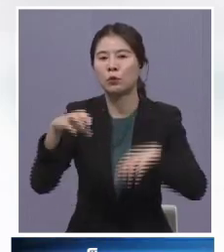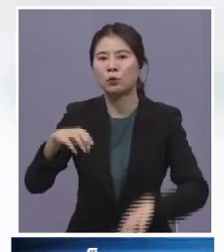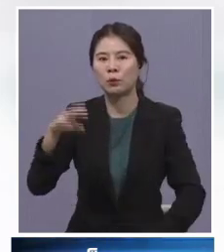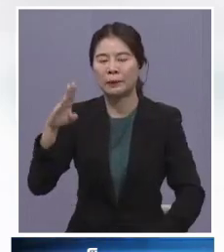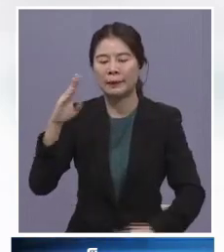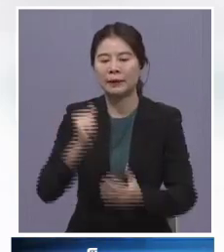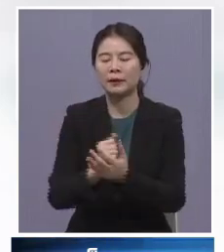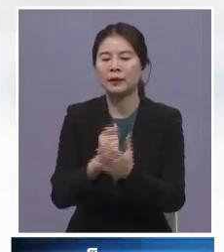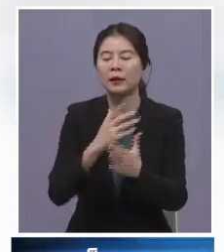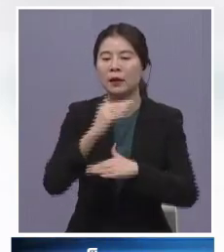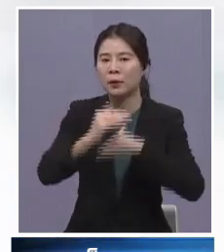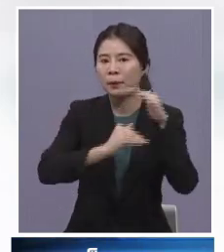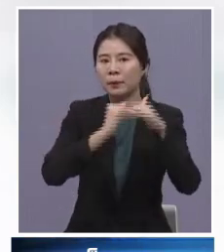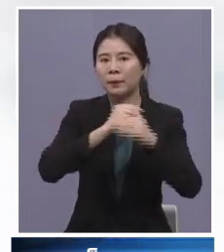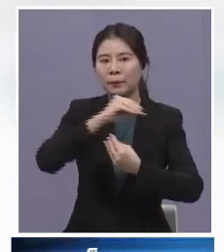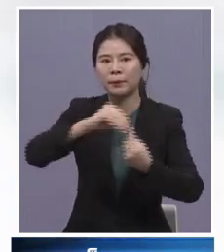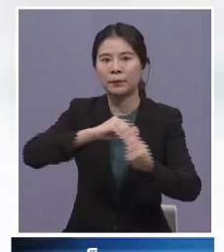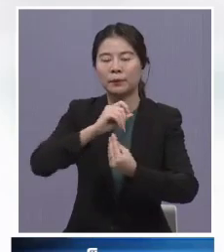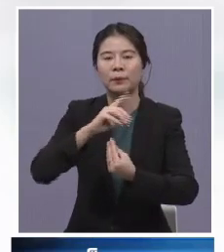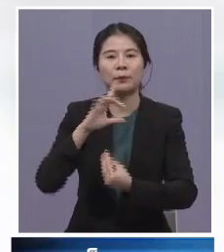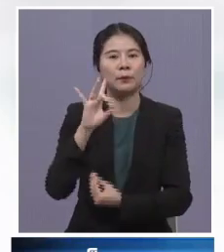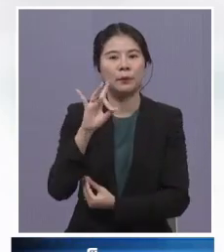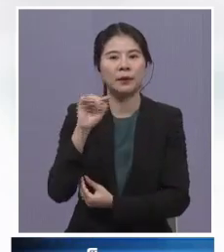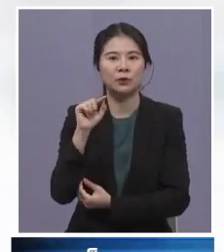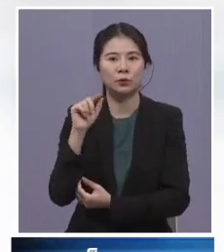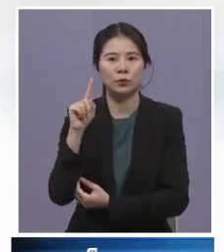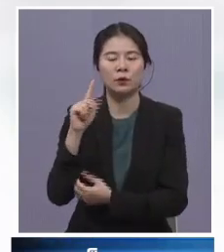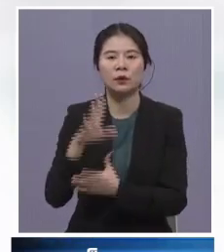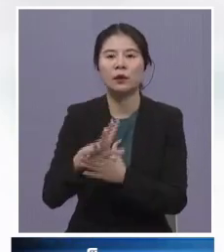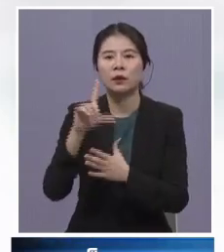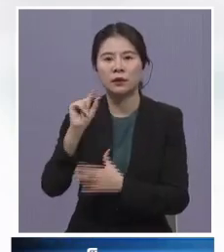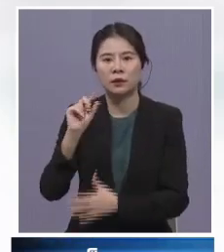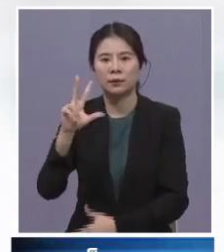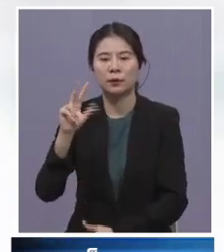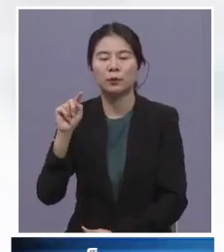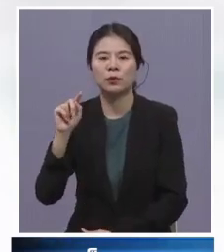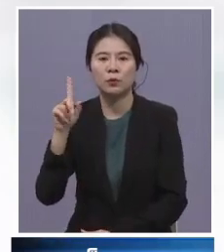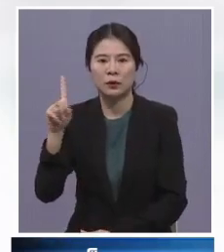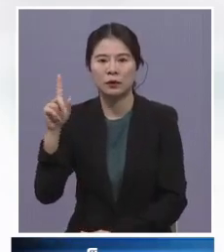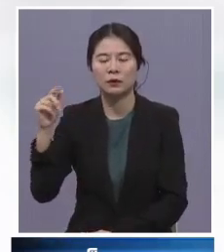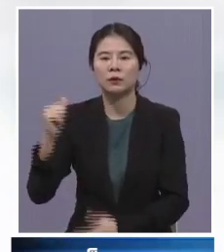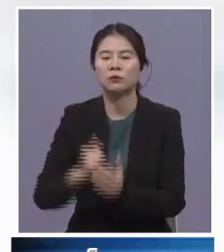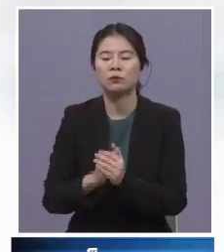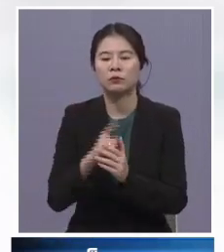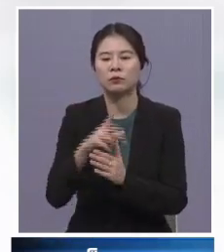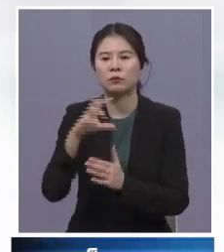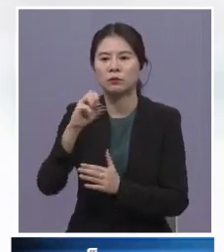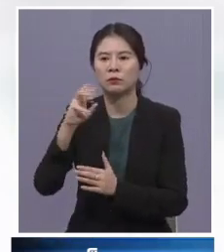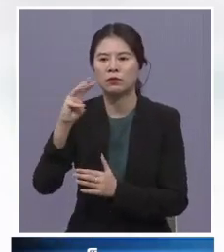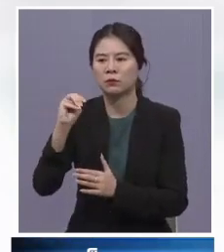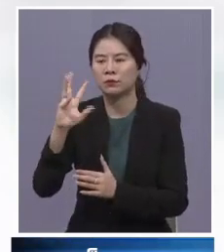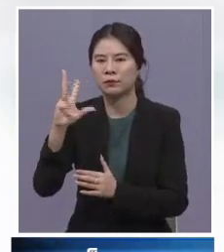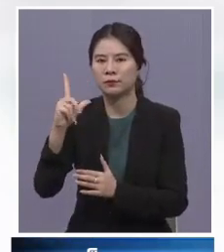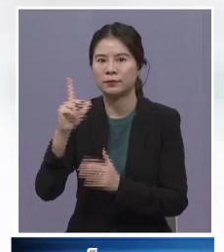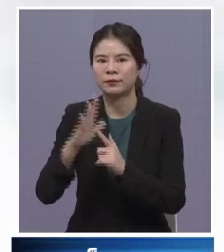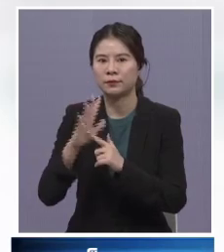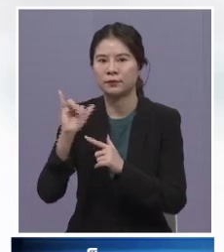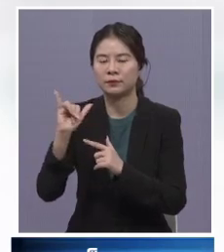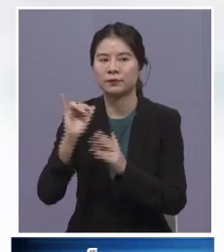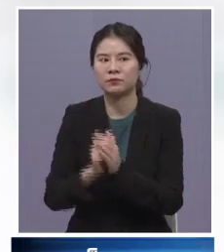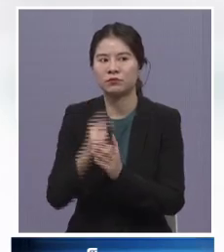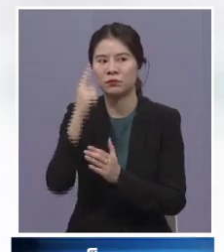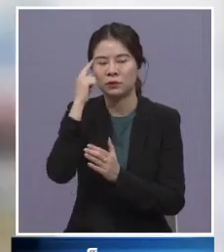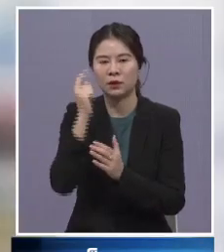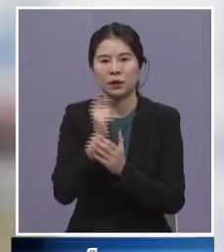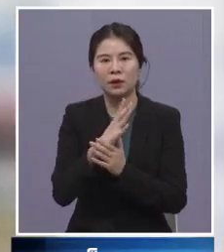ก 8.1 แล้วก็การส่งออกบริการที่บวก 23.1 นี่ไงคุณสมชัยแปลว่าประชาชนเขามีเงินบริโภคม